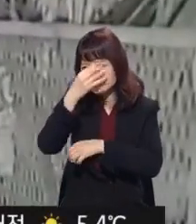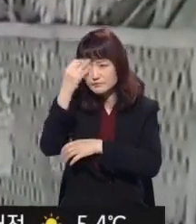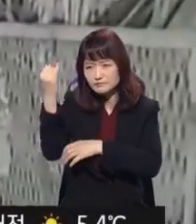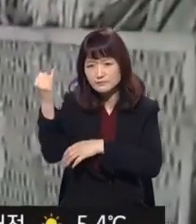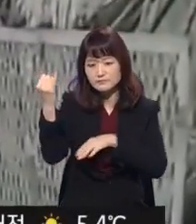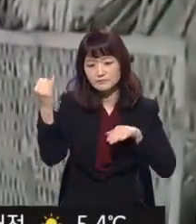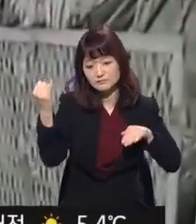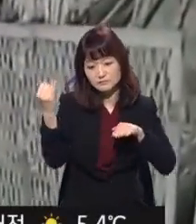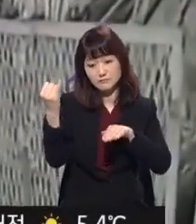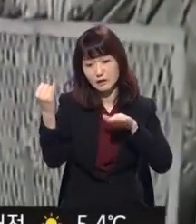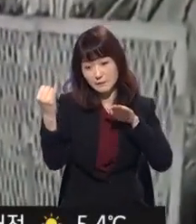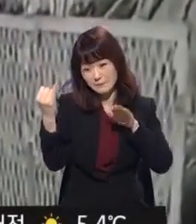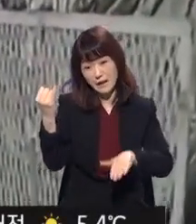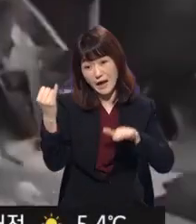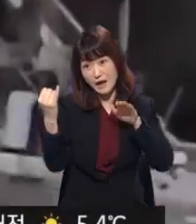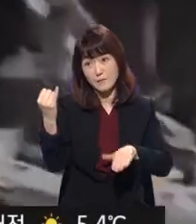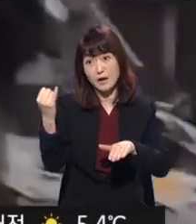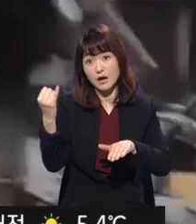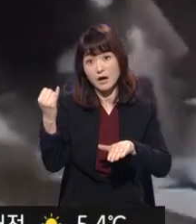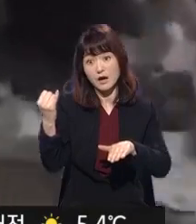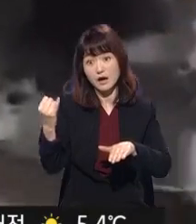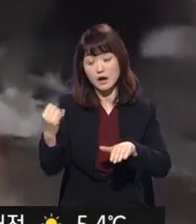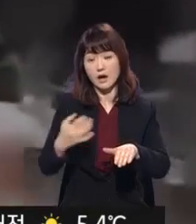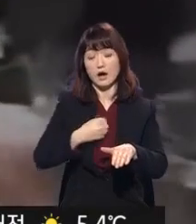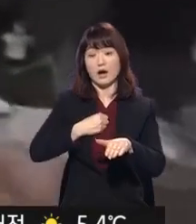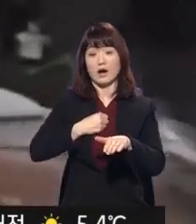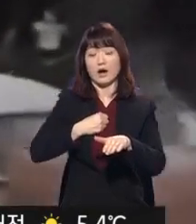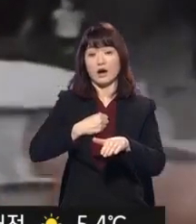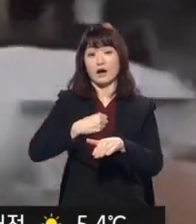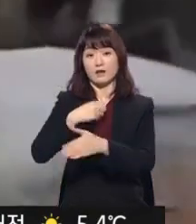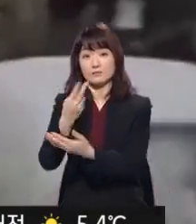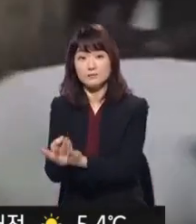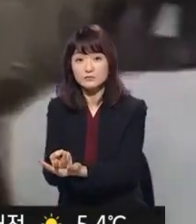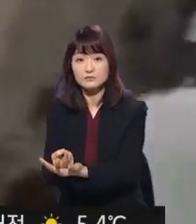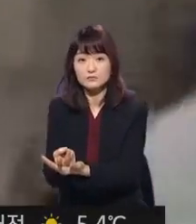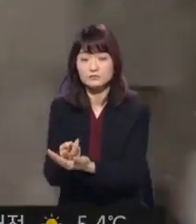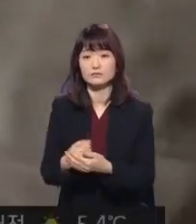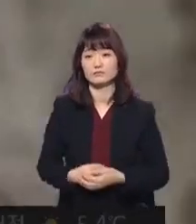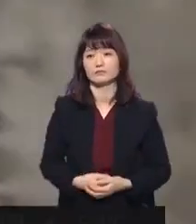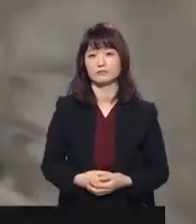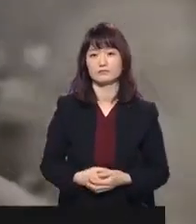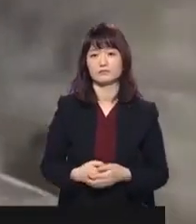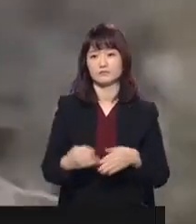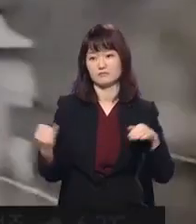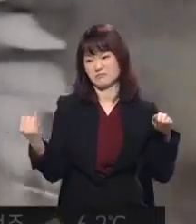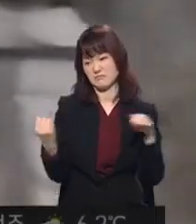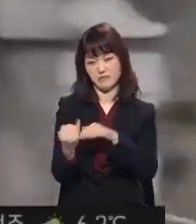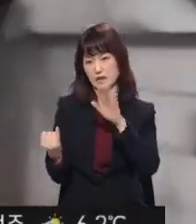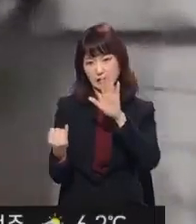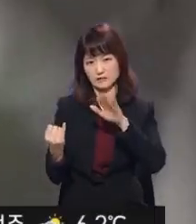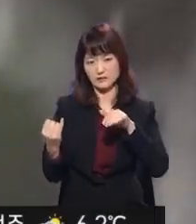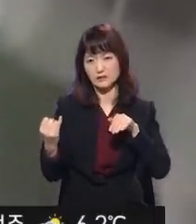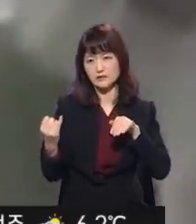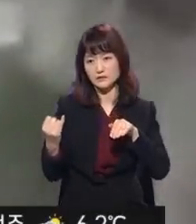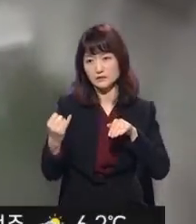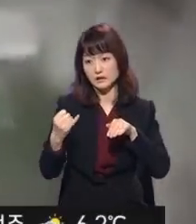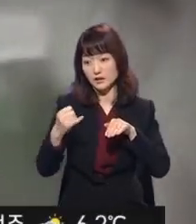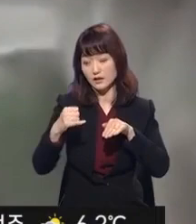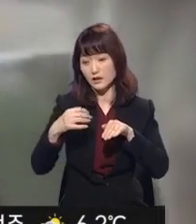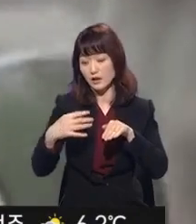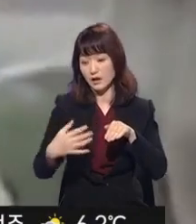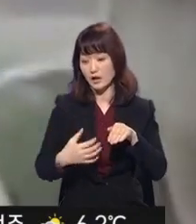하고 클래스를 울렸더니 아이고 할머니 꽈당 아 양변호사님 비접촉 사고이긴 합니다만 운전자가